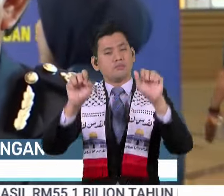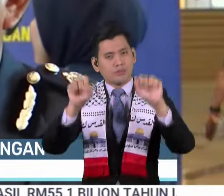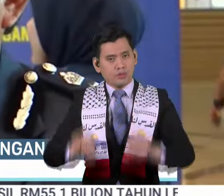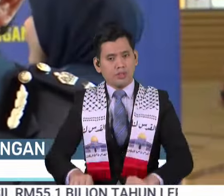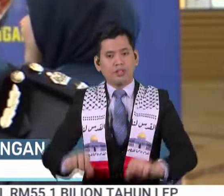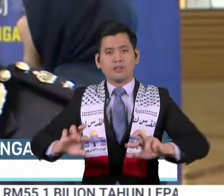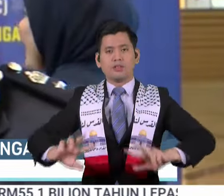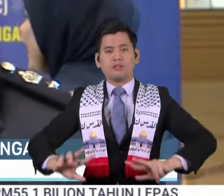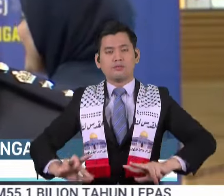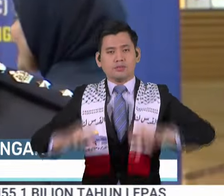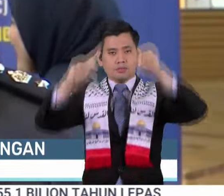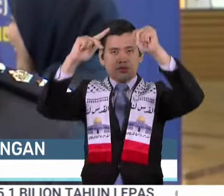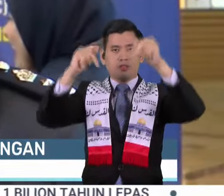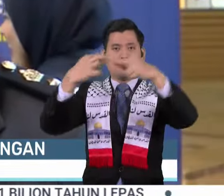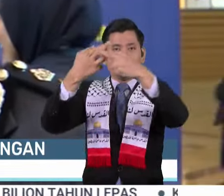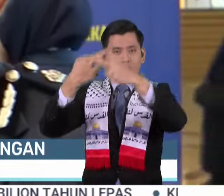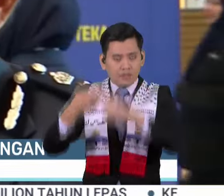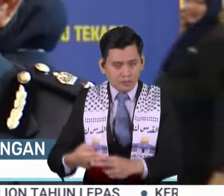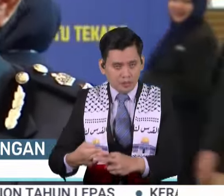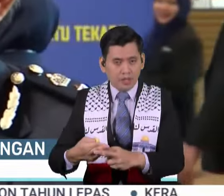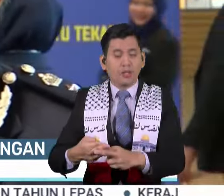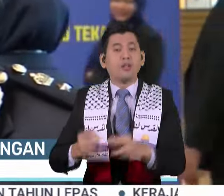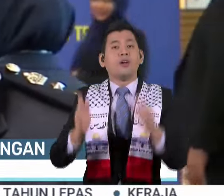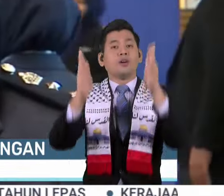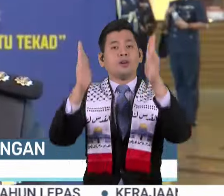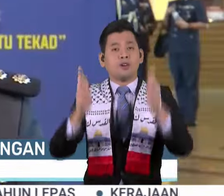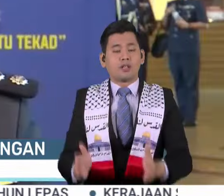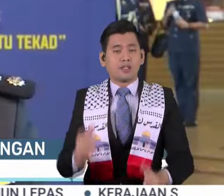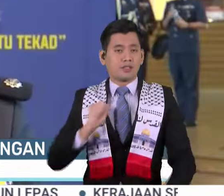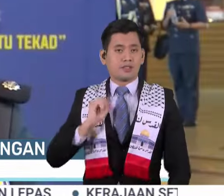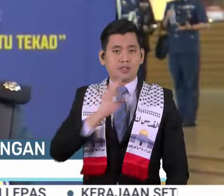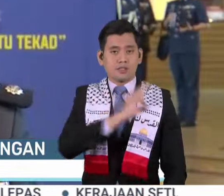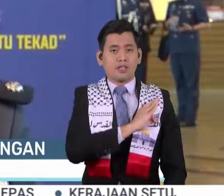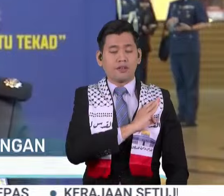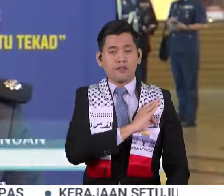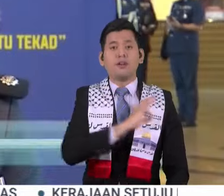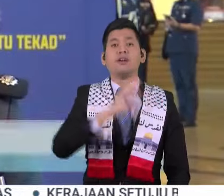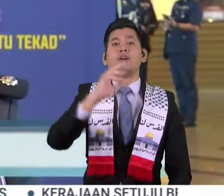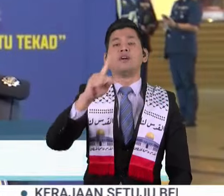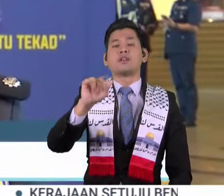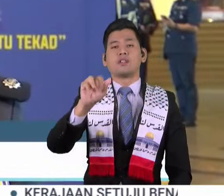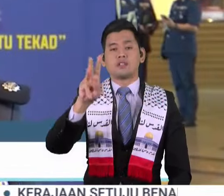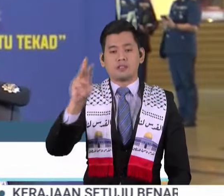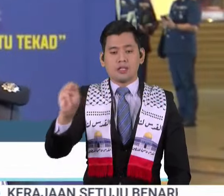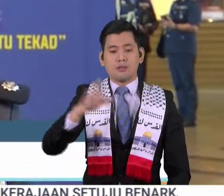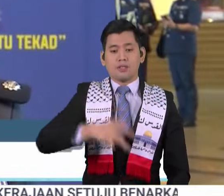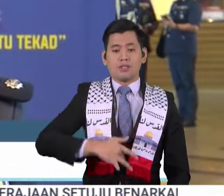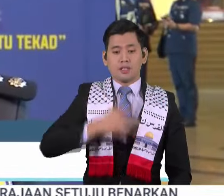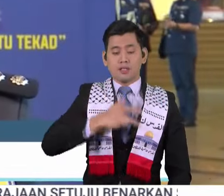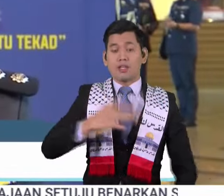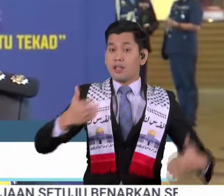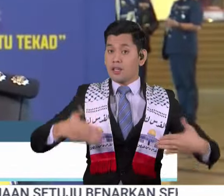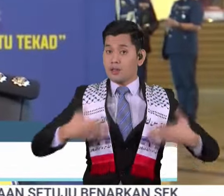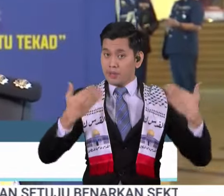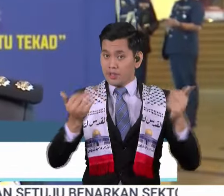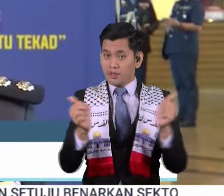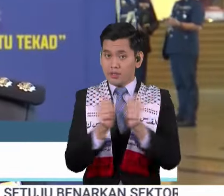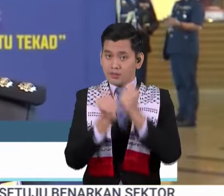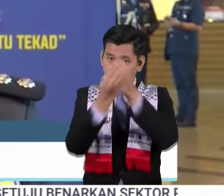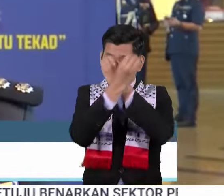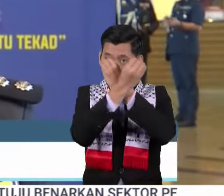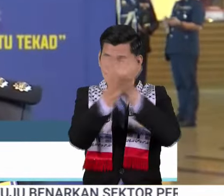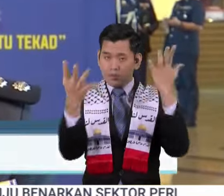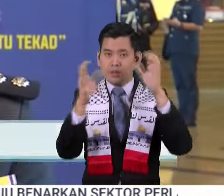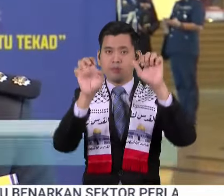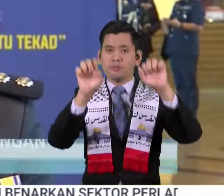dan warga Kastam dapat menikmati kemudahan-kemudahan sedemikianlah. Sebagai anggota berbesar hatilah dengan pengumuman tu dan ini